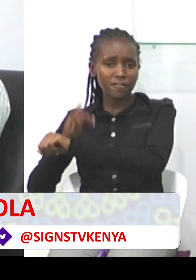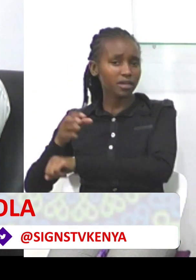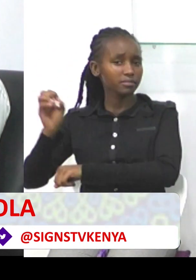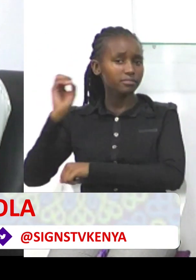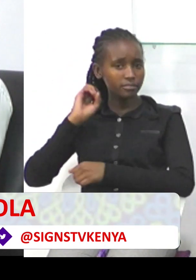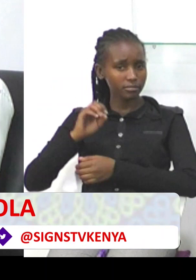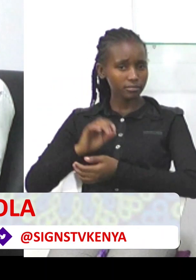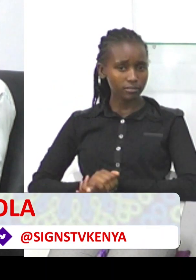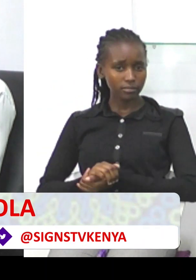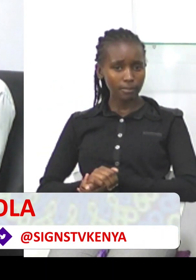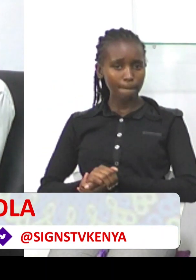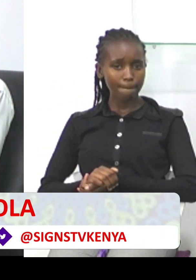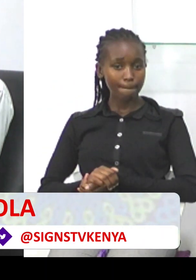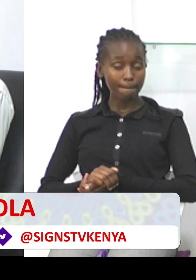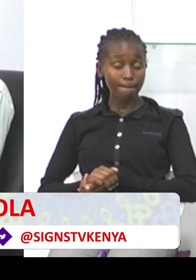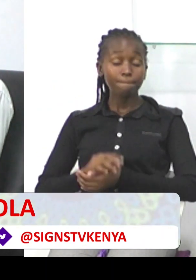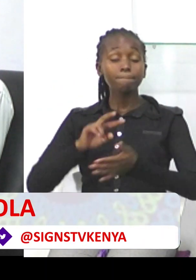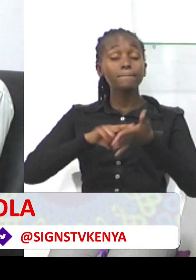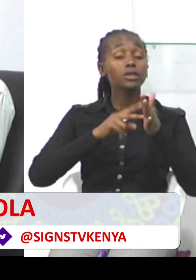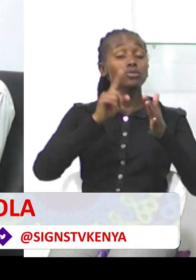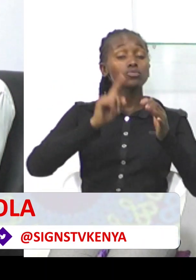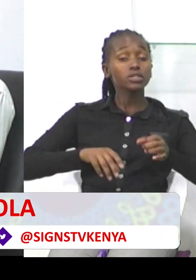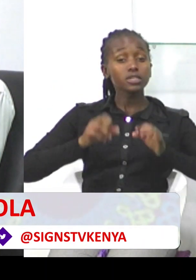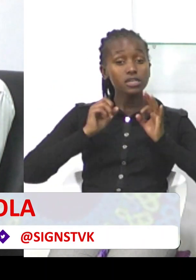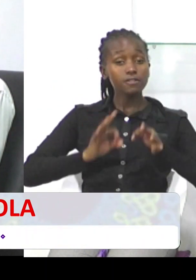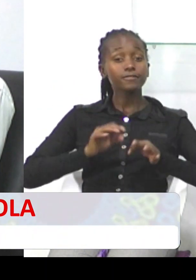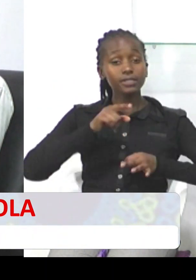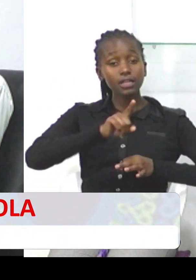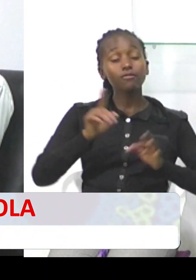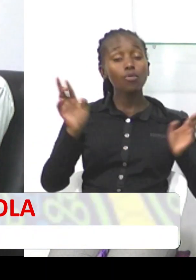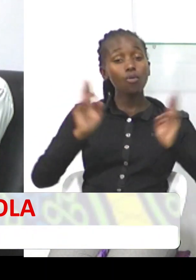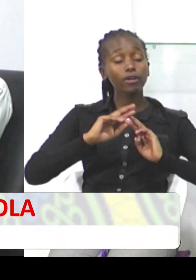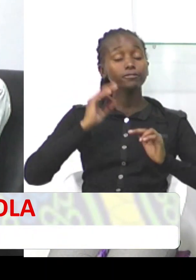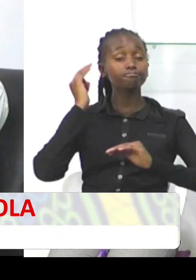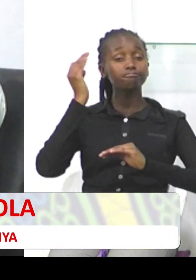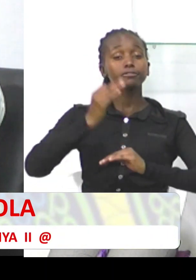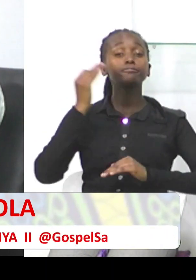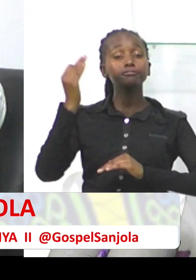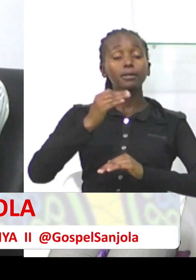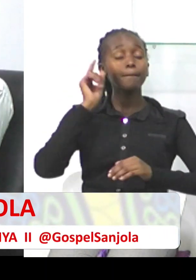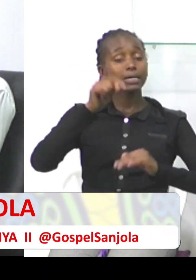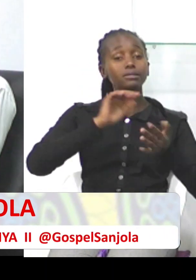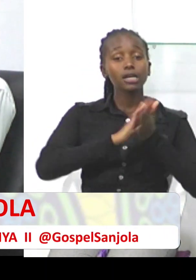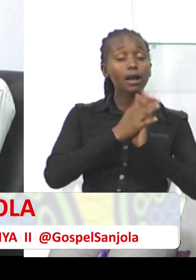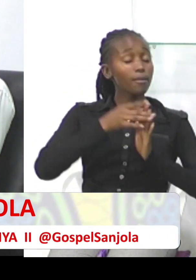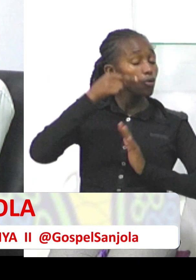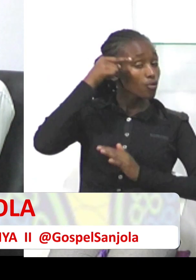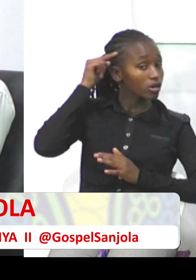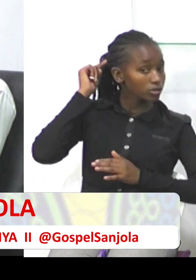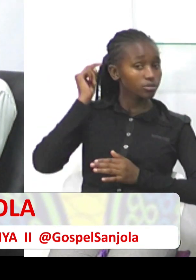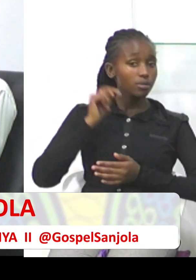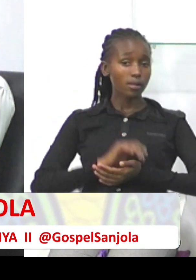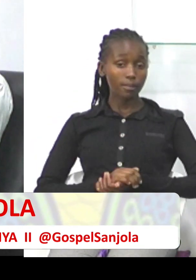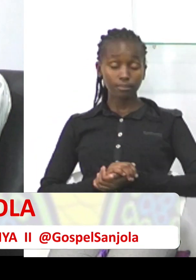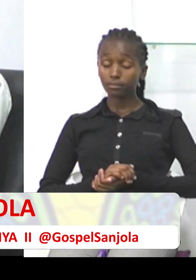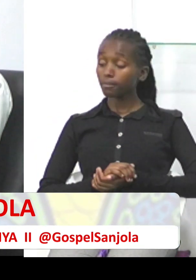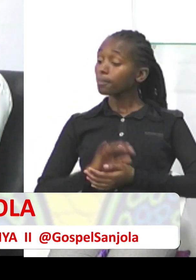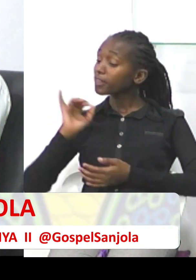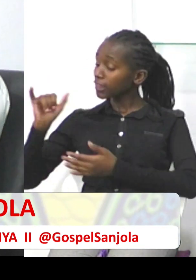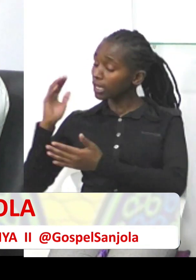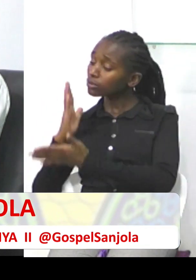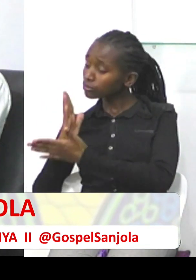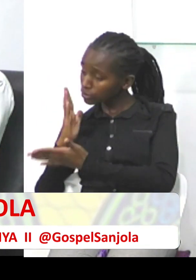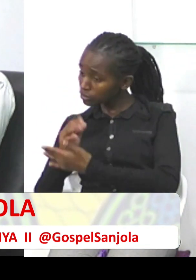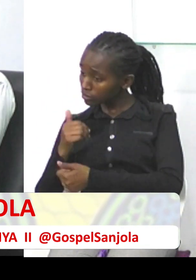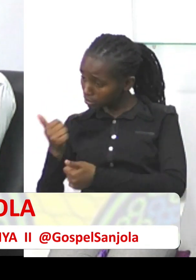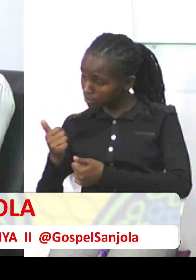means kwamba, if you are a minister in music, you're supposed to be original. Yes. That's true. Be